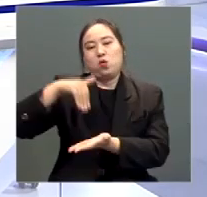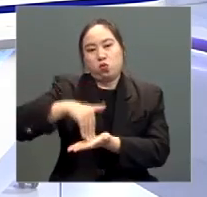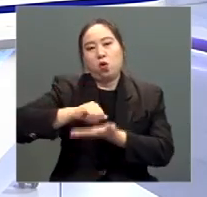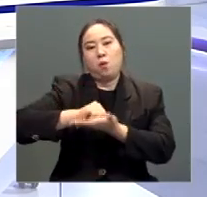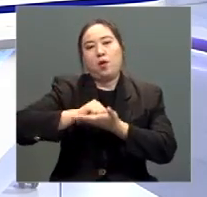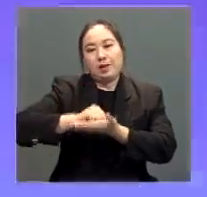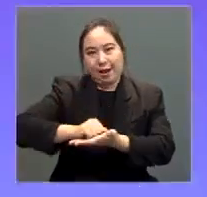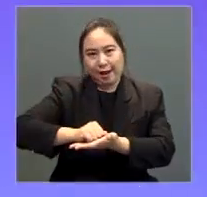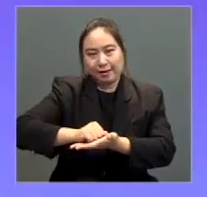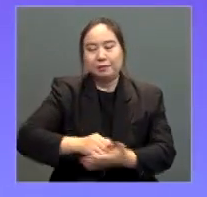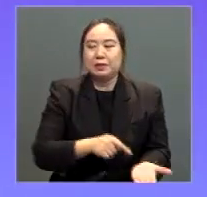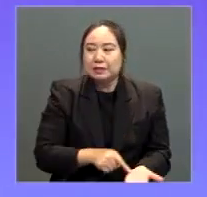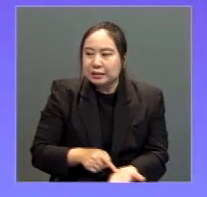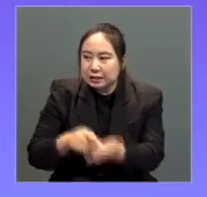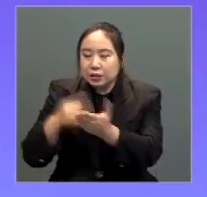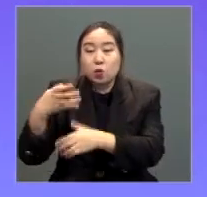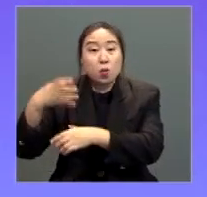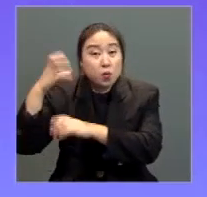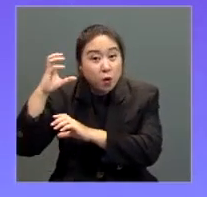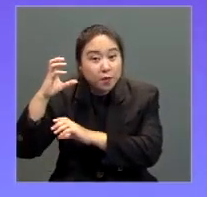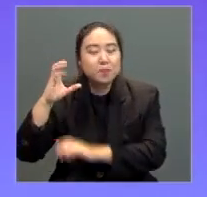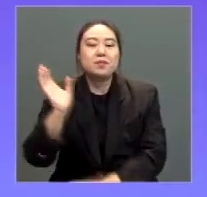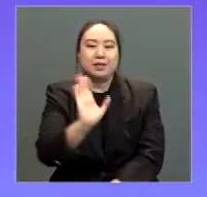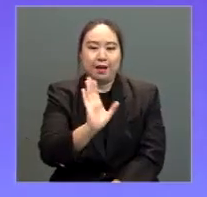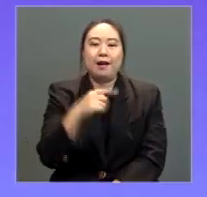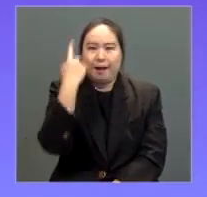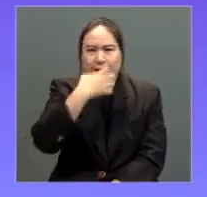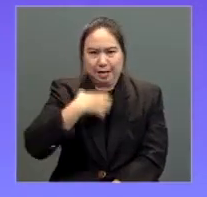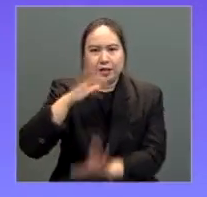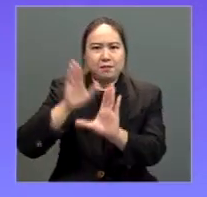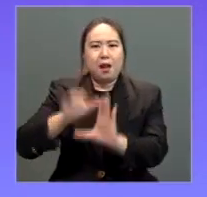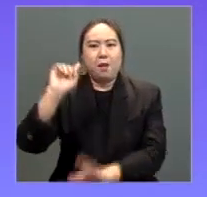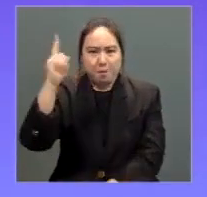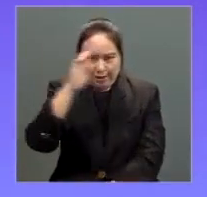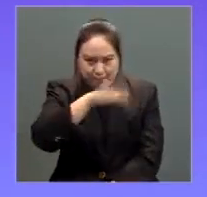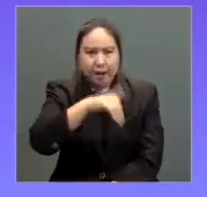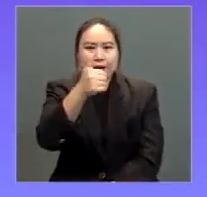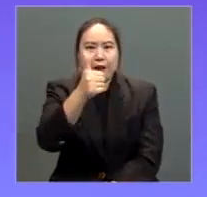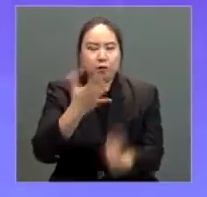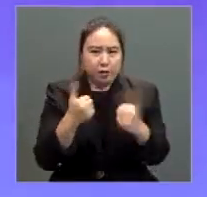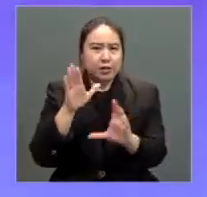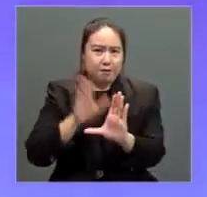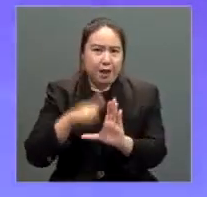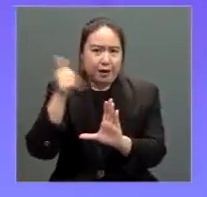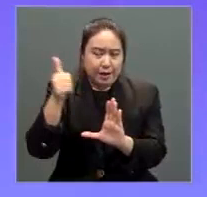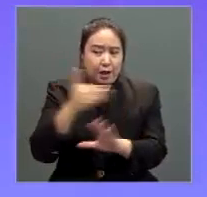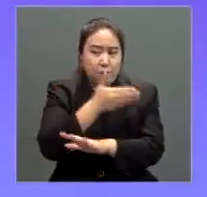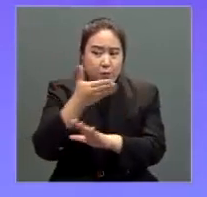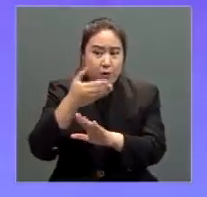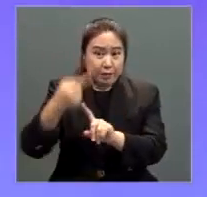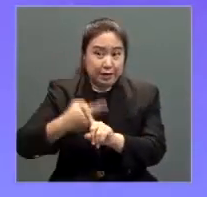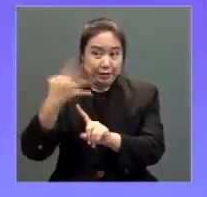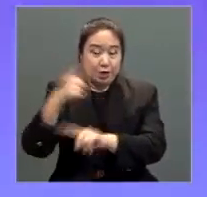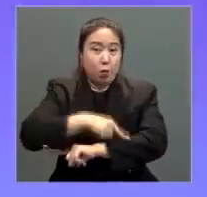าไม่ใช่แค่อุทธรณ์สิทธิ์เท่านั้นนะคะแต่ว่ายังรวมถึงผู้ที่จะลงทะเบียนใหม่ด้วยเพราะยังลงทะเบียนใหม่ได้จนถึงวันที่22เม